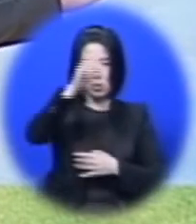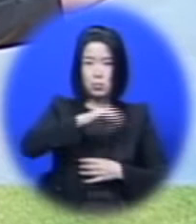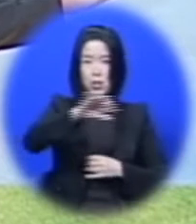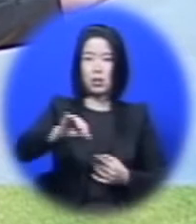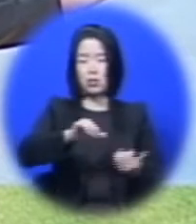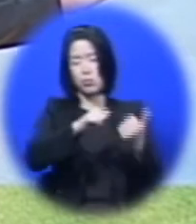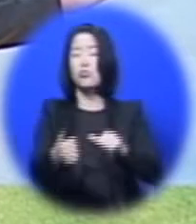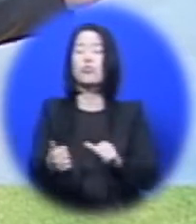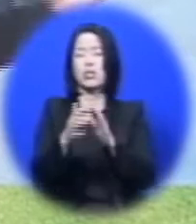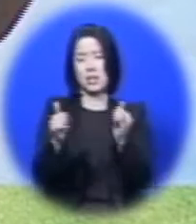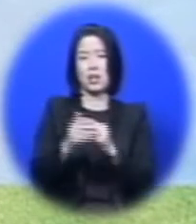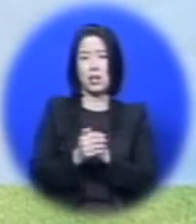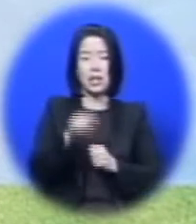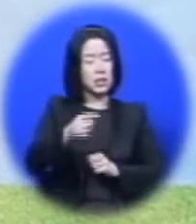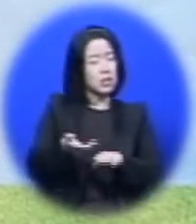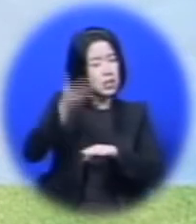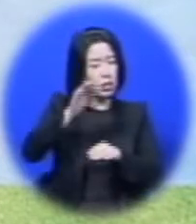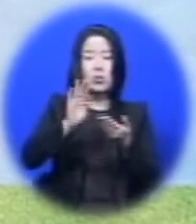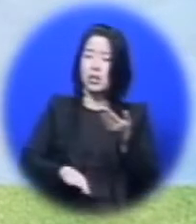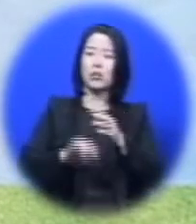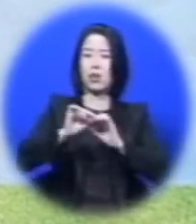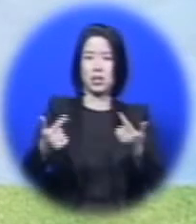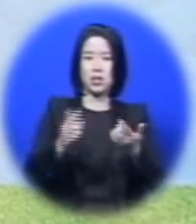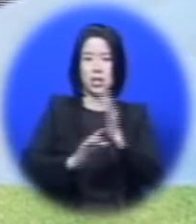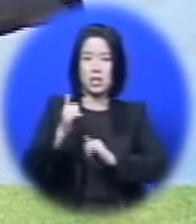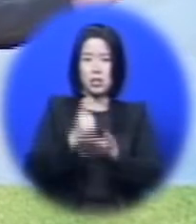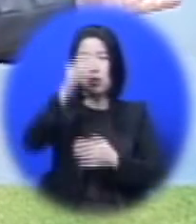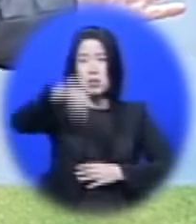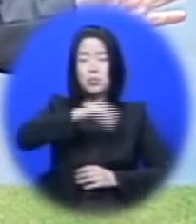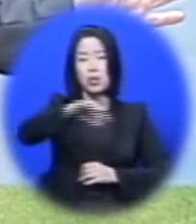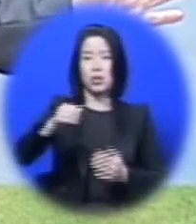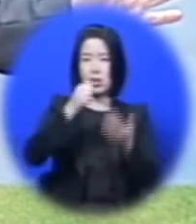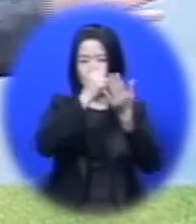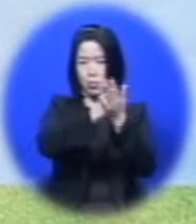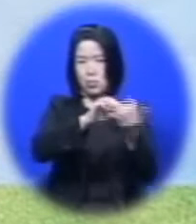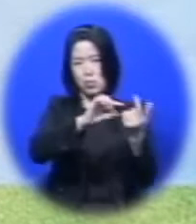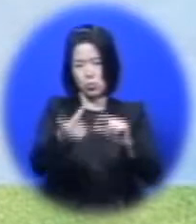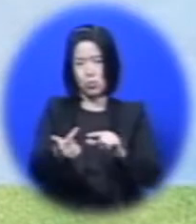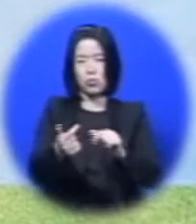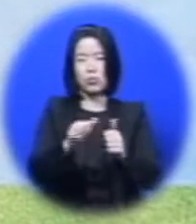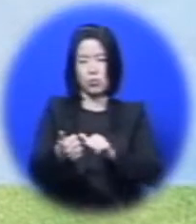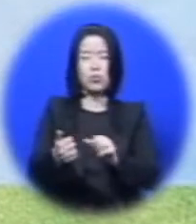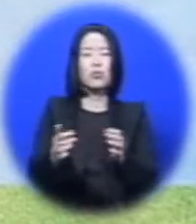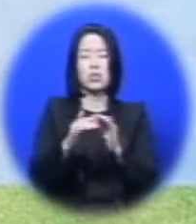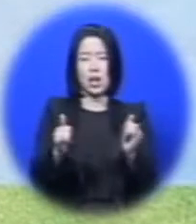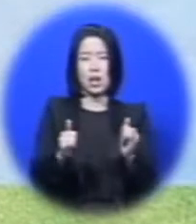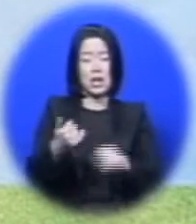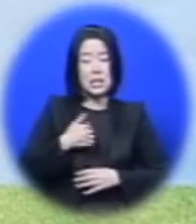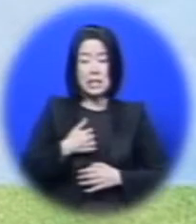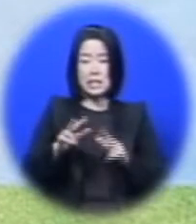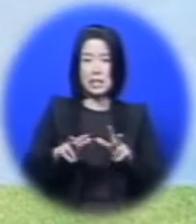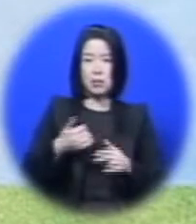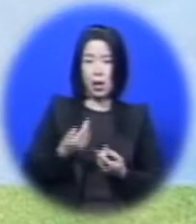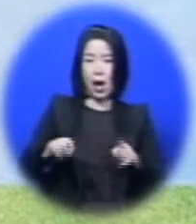분이에요. 그 이상도 그 이하도 아니에요. 예수님은 십자가에 죽으신 분이에요. 지금 나와 같이 살아계신 분